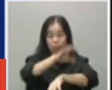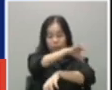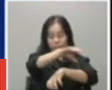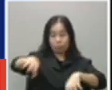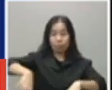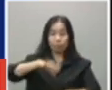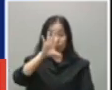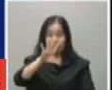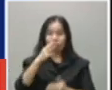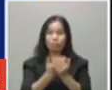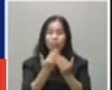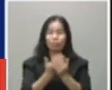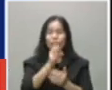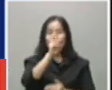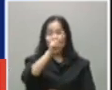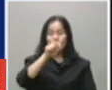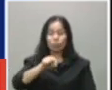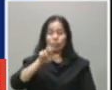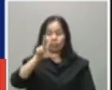2.3 แสนล้านบาท